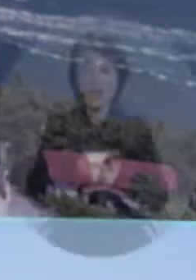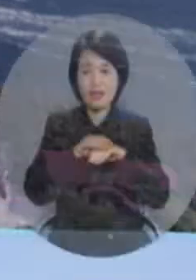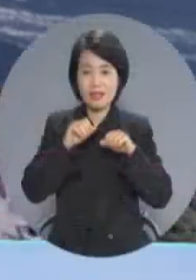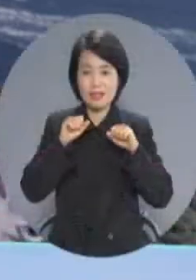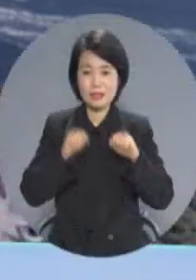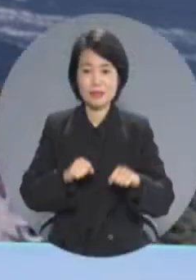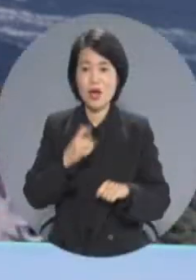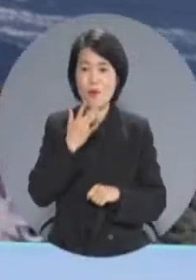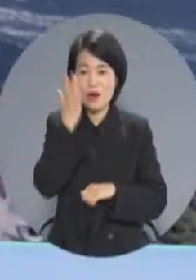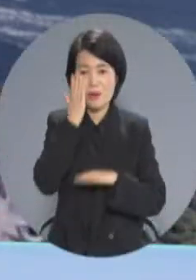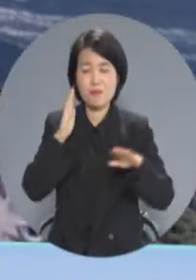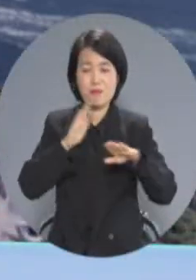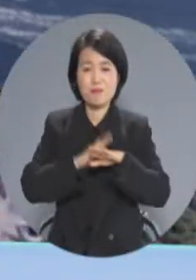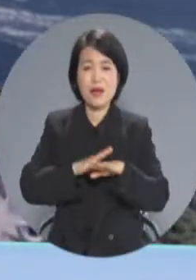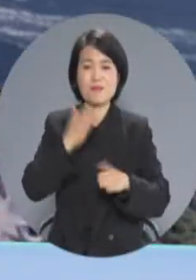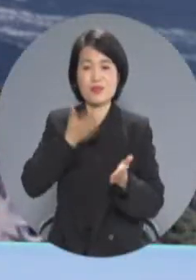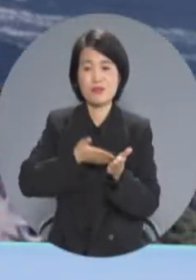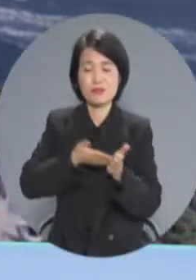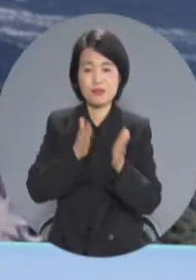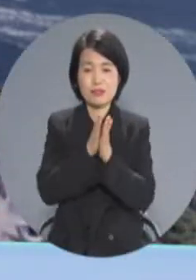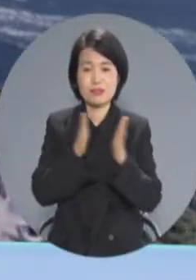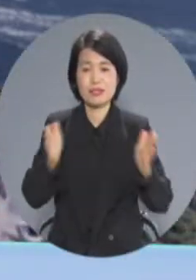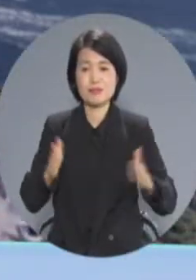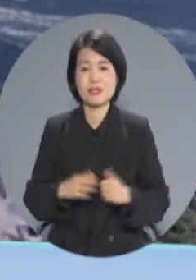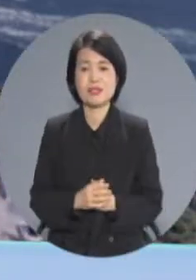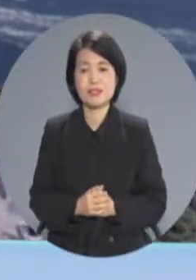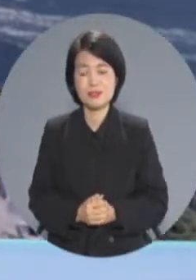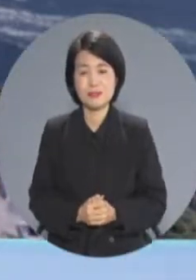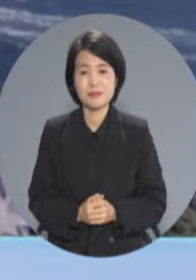안녕하십니까. 화요일 밤 여수 MBC 뉴스데스크입니다.